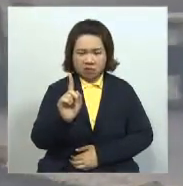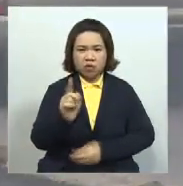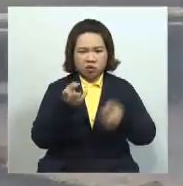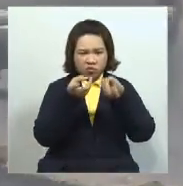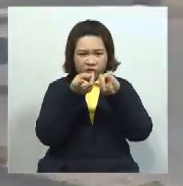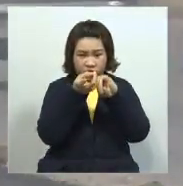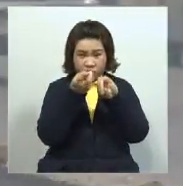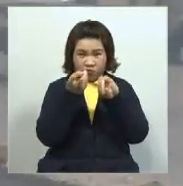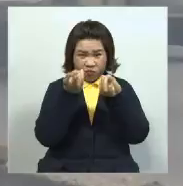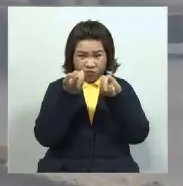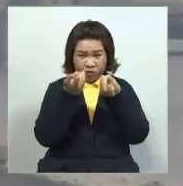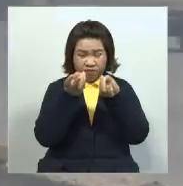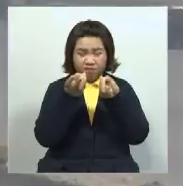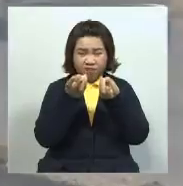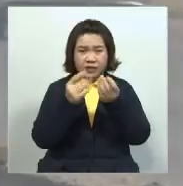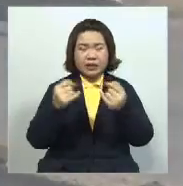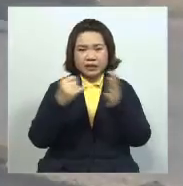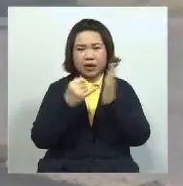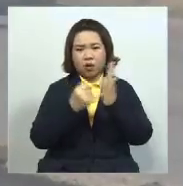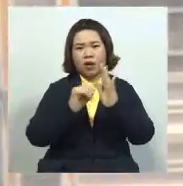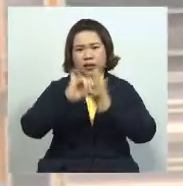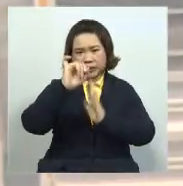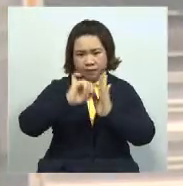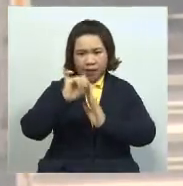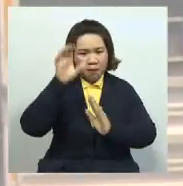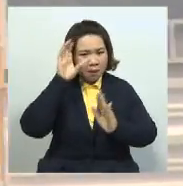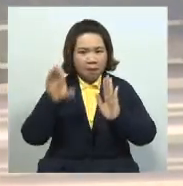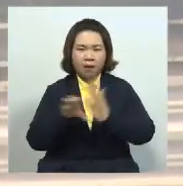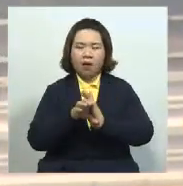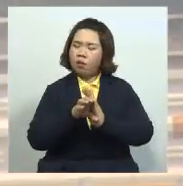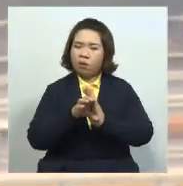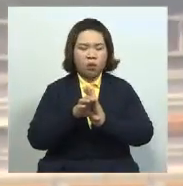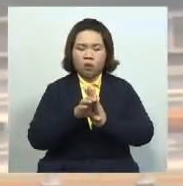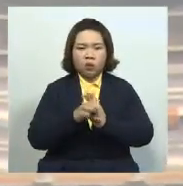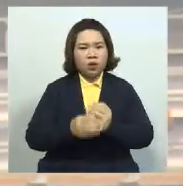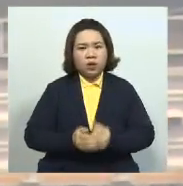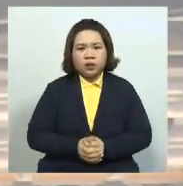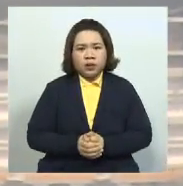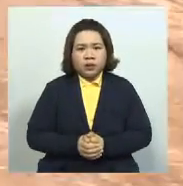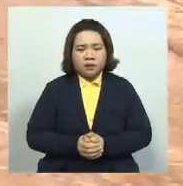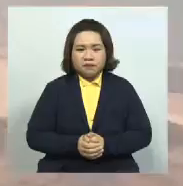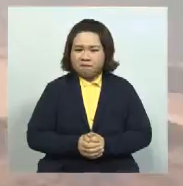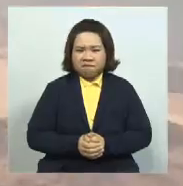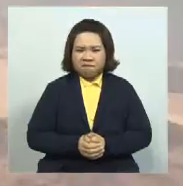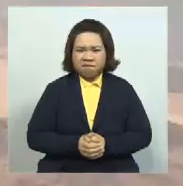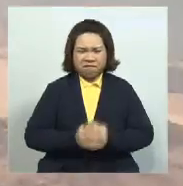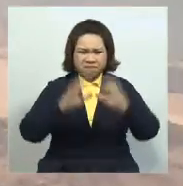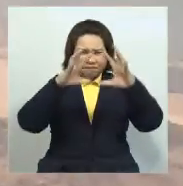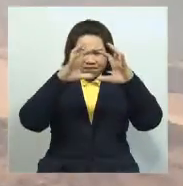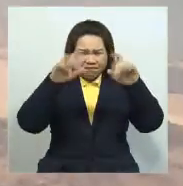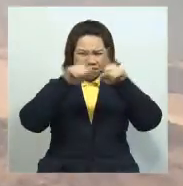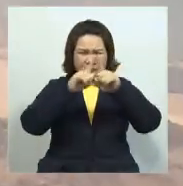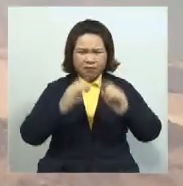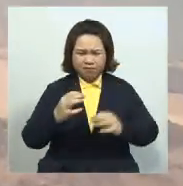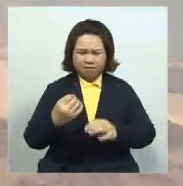การณ์ฝุ่นละอองและหมอกควันในพื้นที่จังหวัดเชียงใหม่จากภาพเห็นชัดเจนนะคะว่าโอ้โหคือมันแย่มาก ขมุขมัวไปด้วย